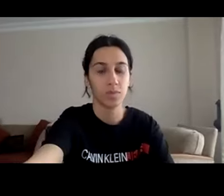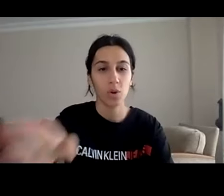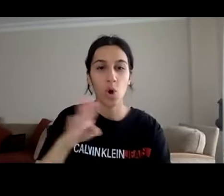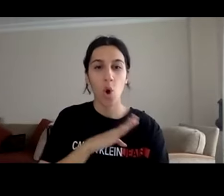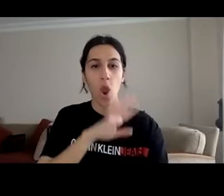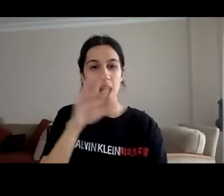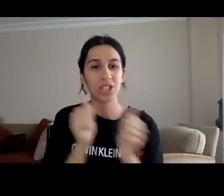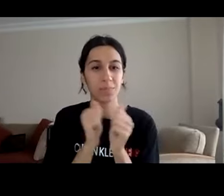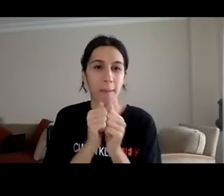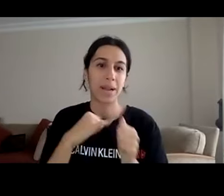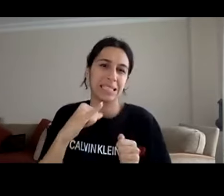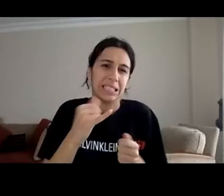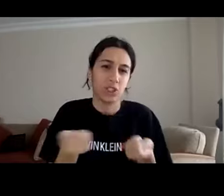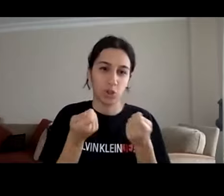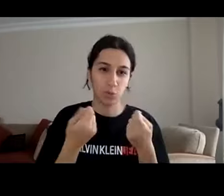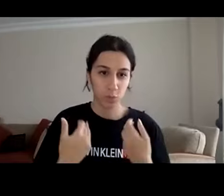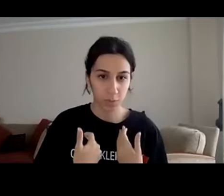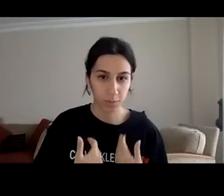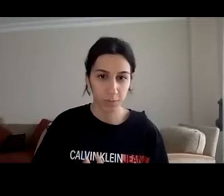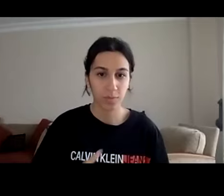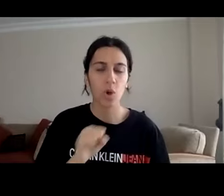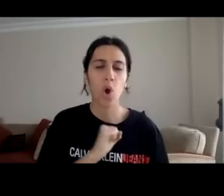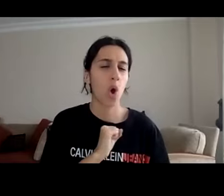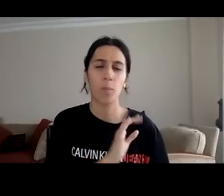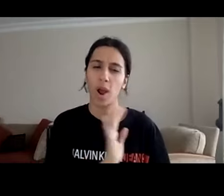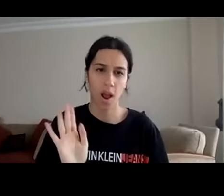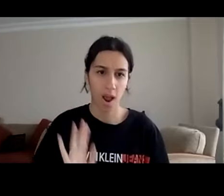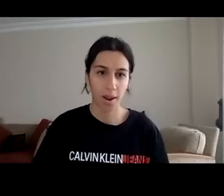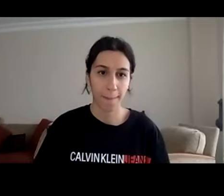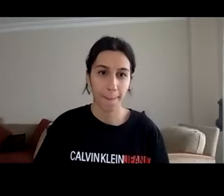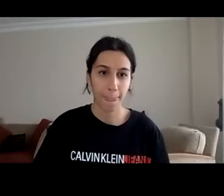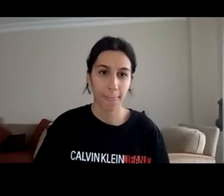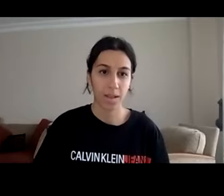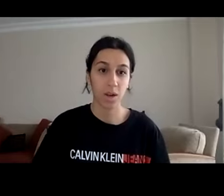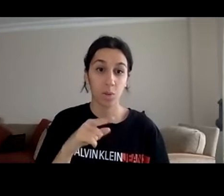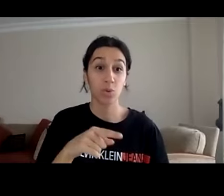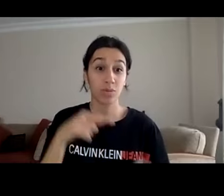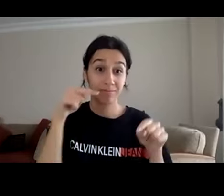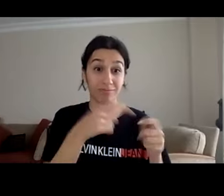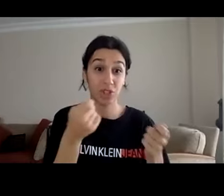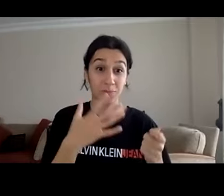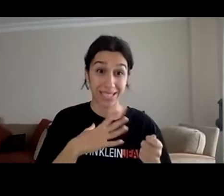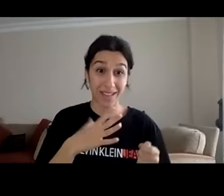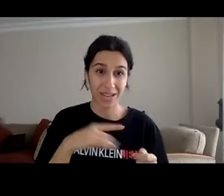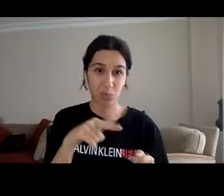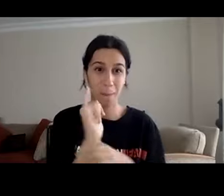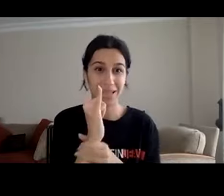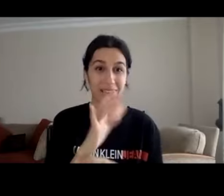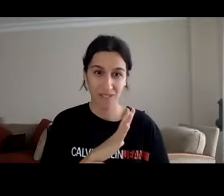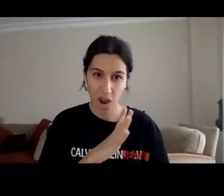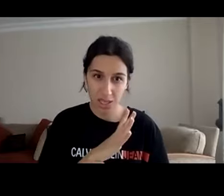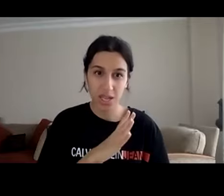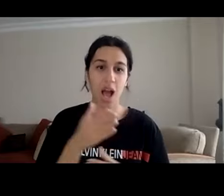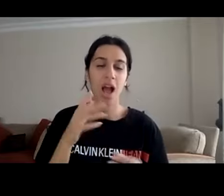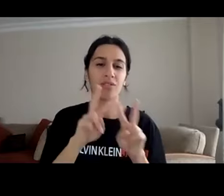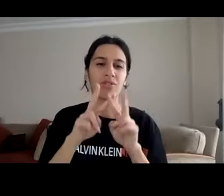Onların yetişmesine katkıda bulunmak için. Korkmasınlar. Bu alanda çalışmak isteyen arkadaşların da web erişilebilirliği